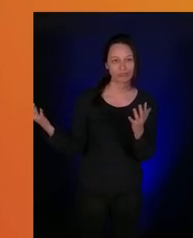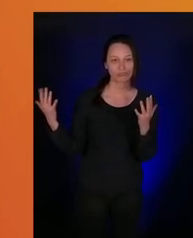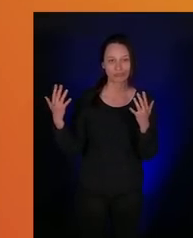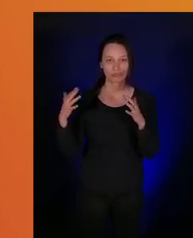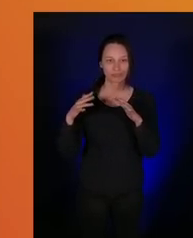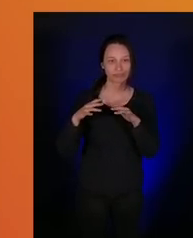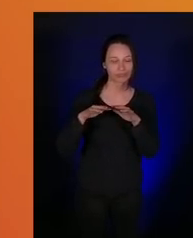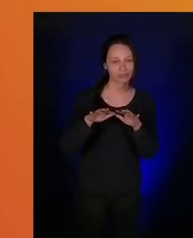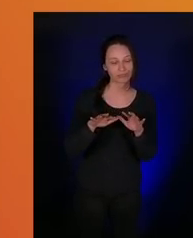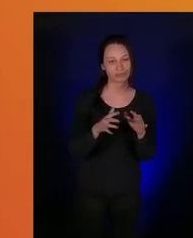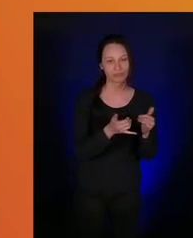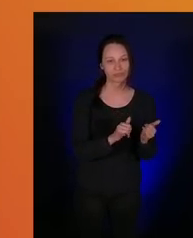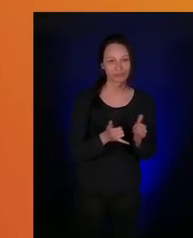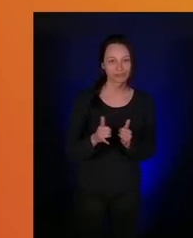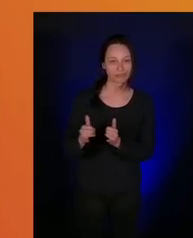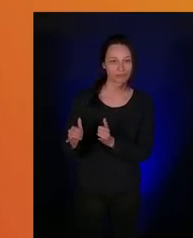respectives.